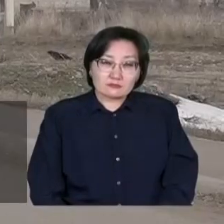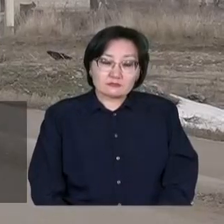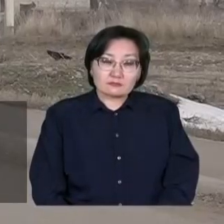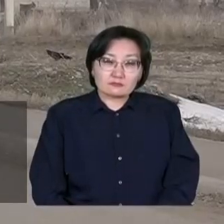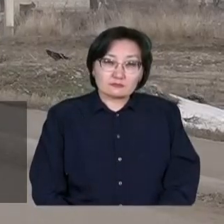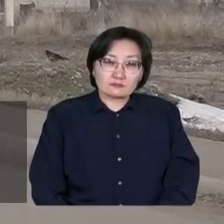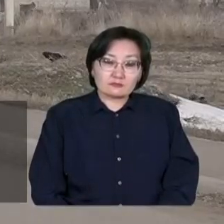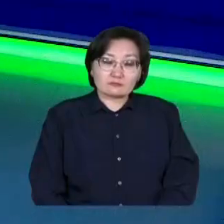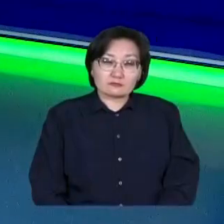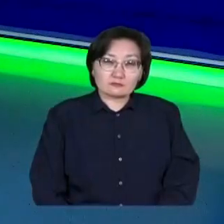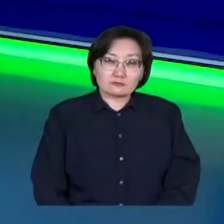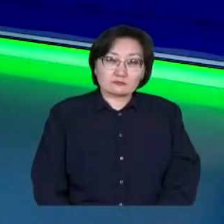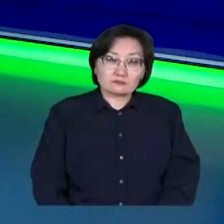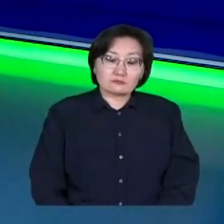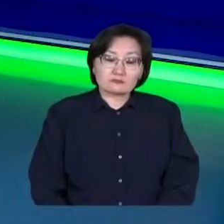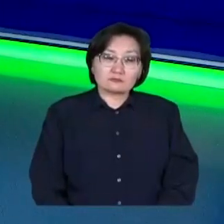Алматы телеарнасы.